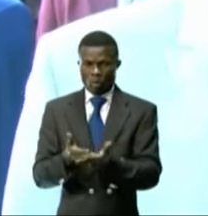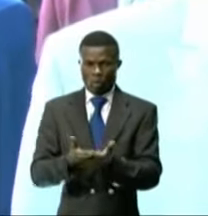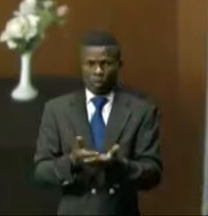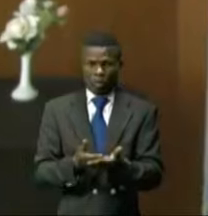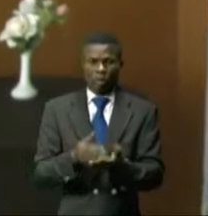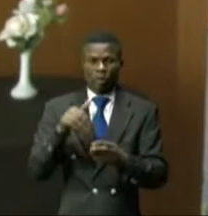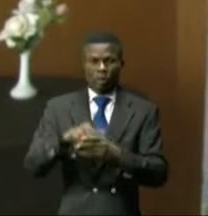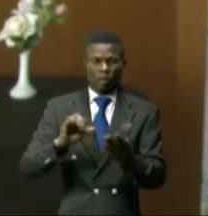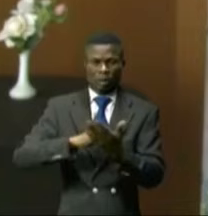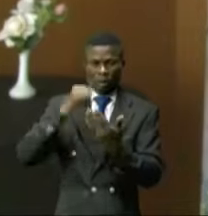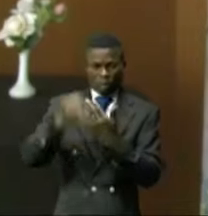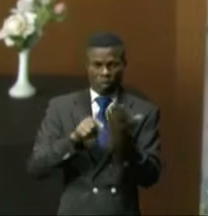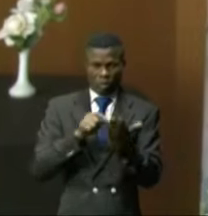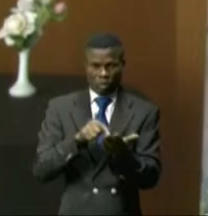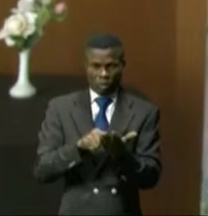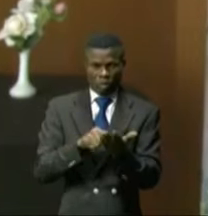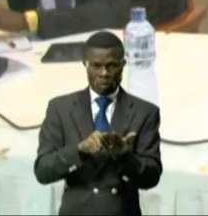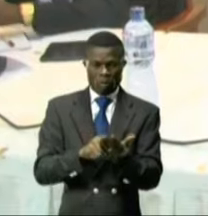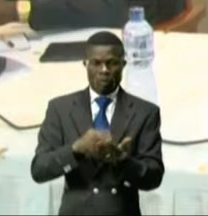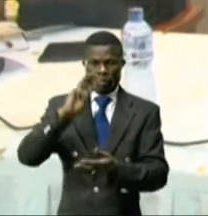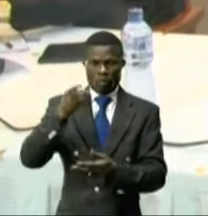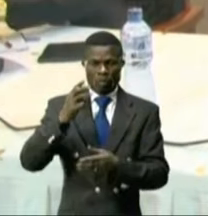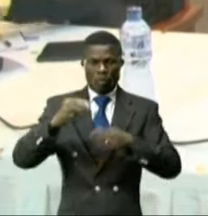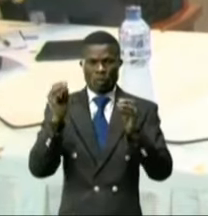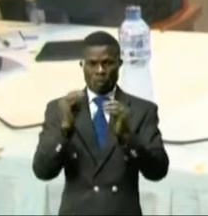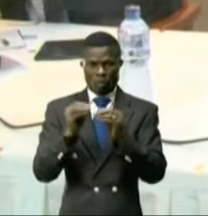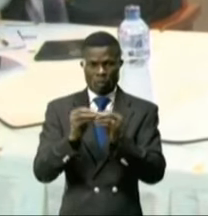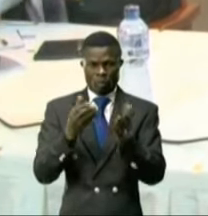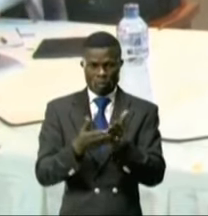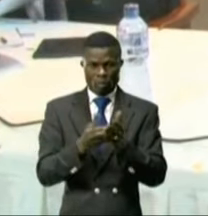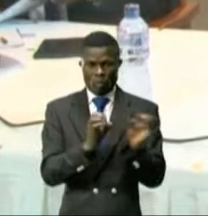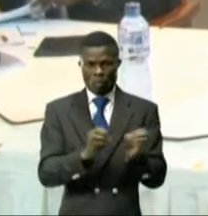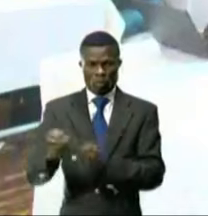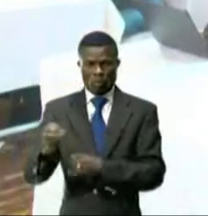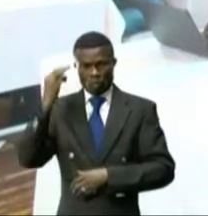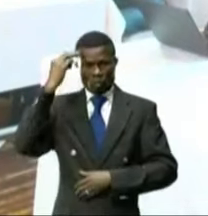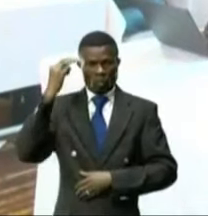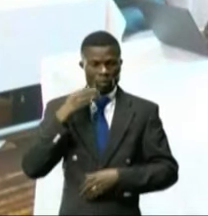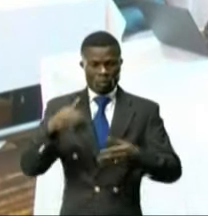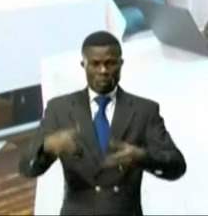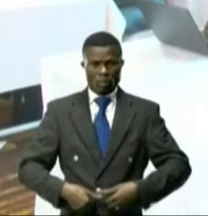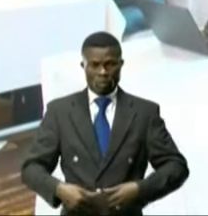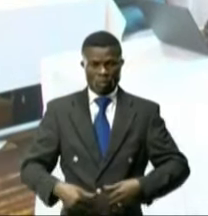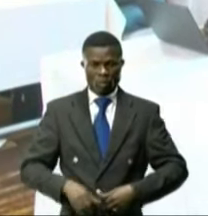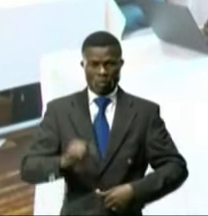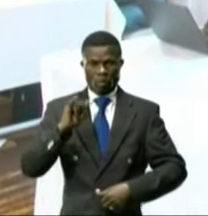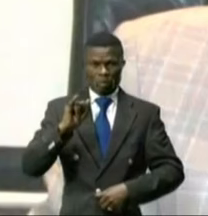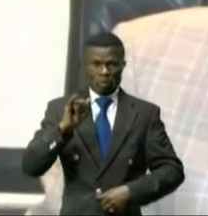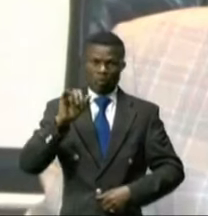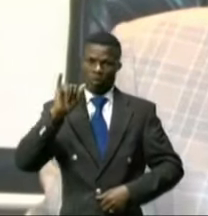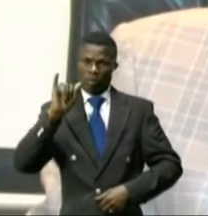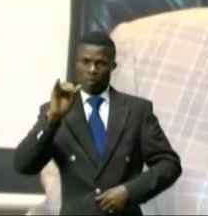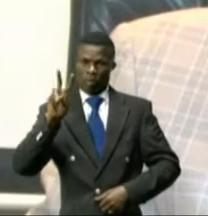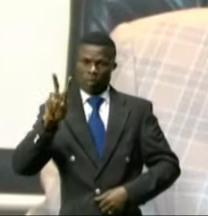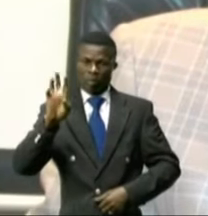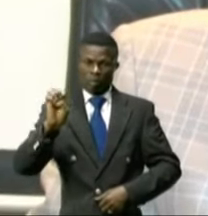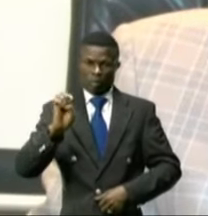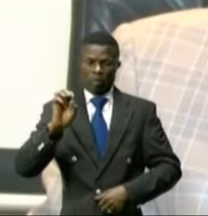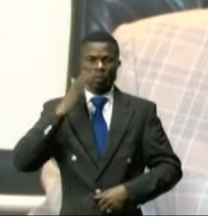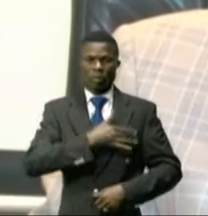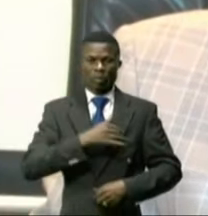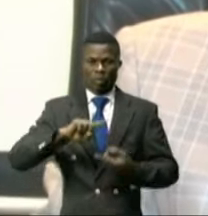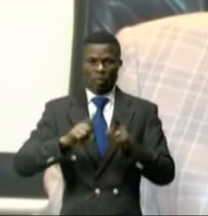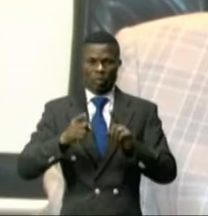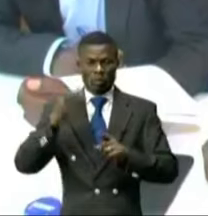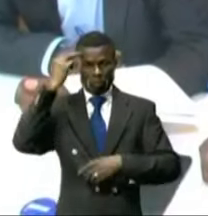ces projets. Notons que cette troisième réunion, présidée par le ministre de la Jeunesse Yves Bunkuluzula, au nom de son collègue du